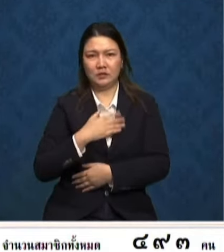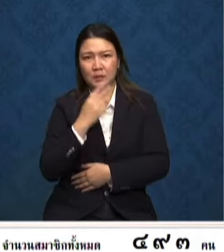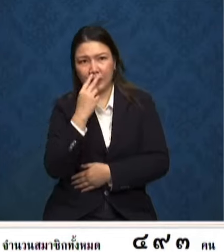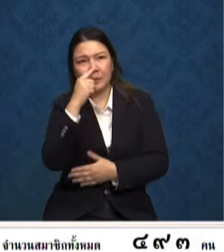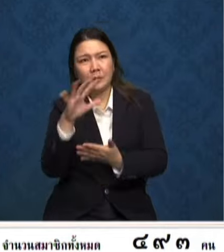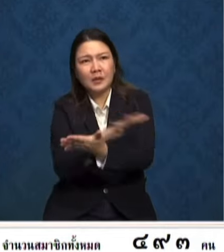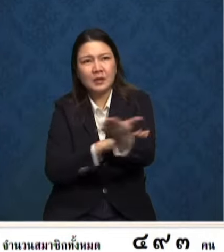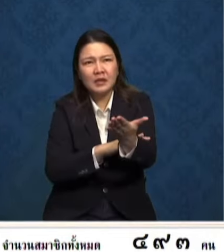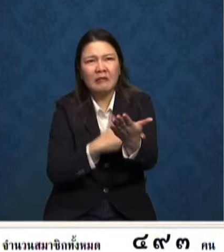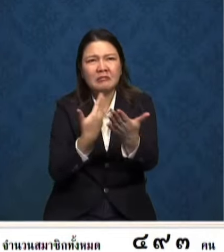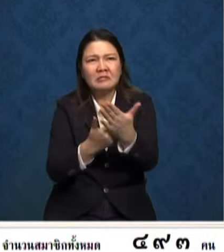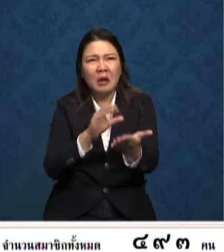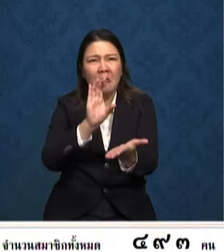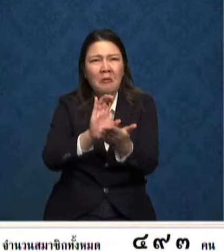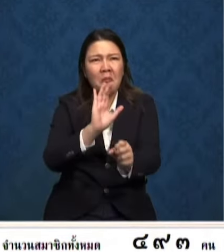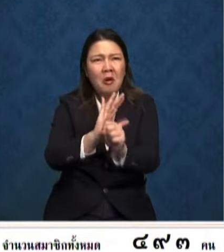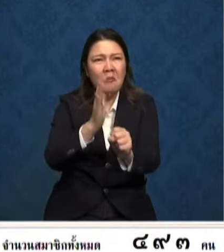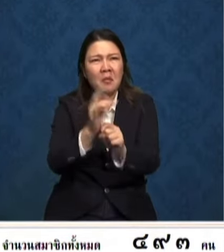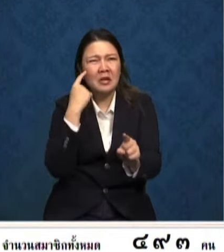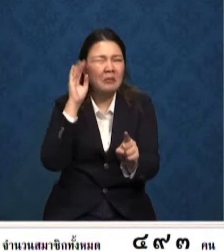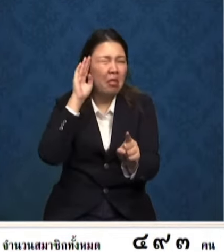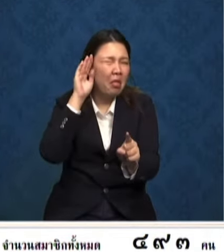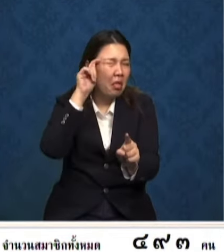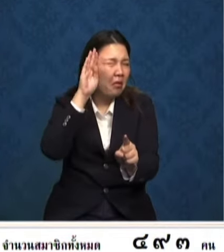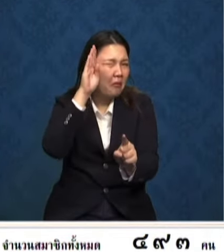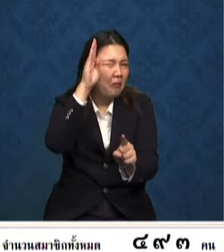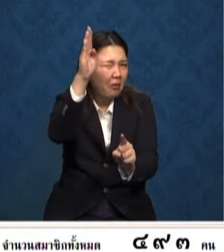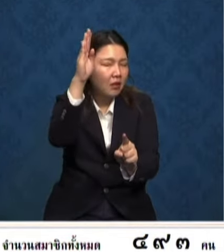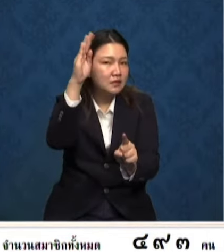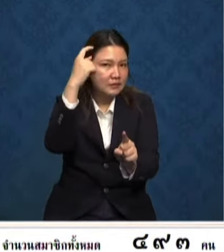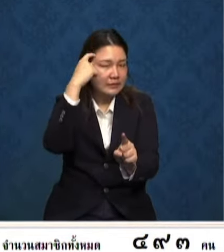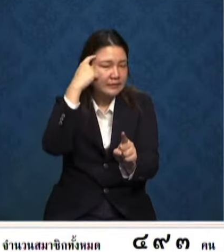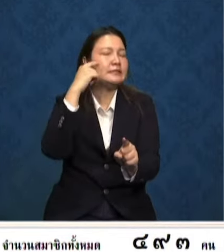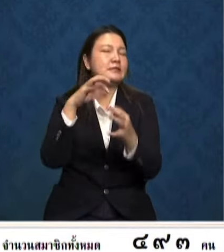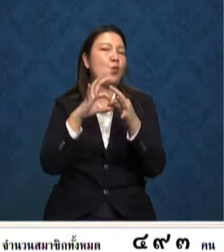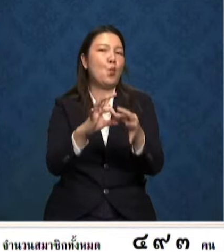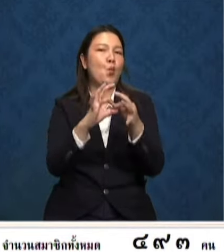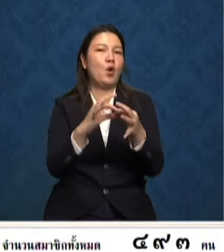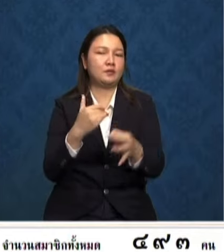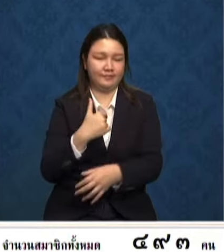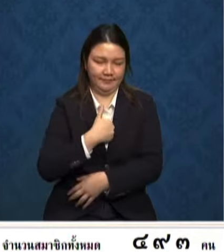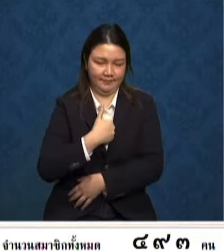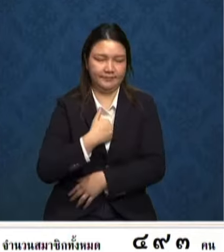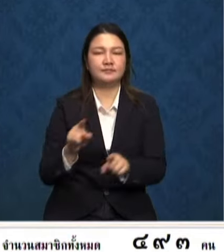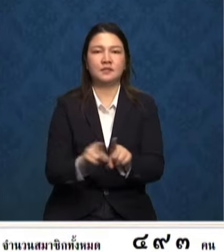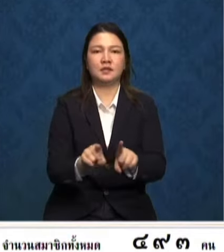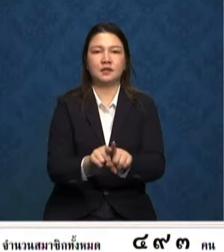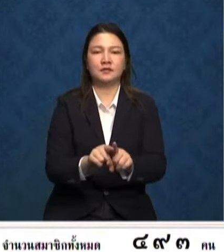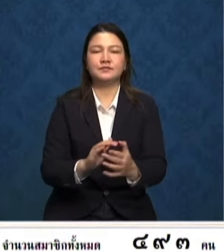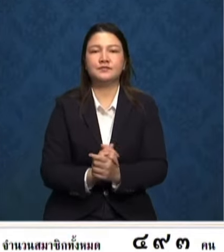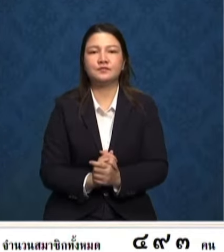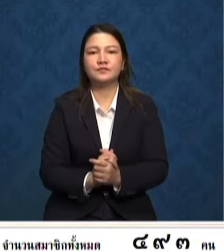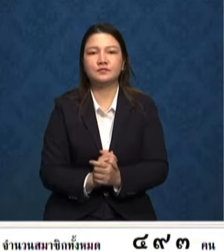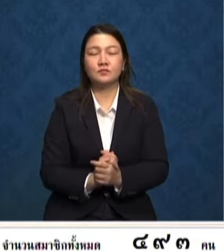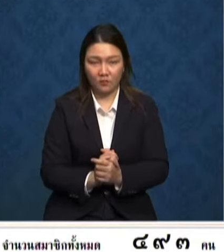ทศในอนาคตเป็นอันมากหนึ่งในนั้นคือผม ท่านประธานครับการ